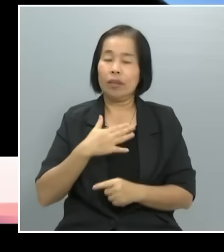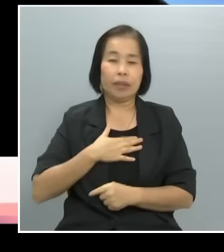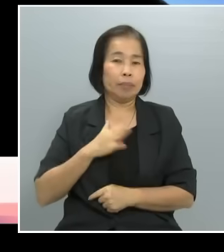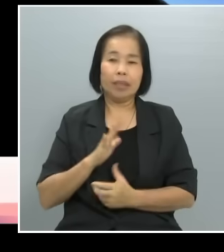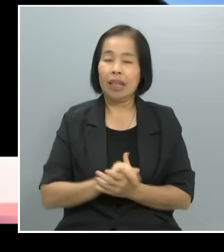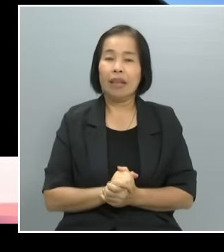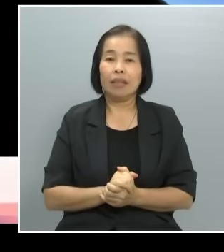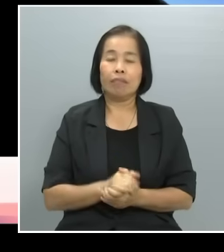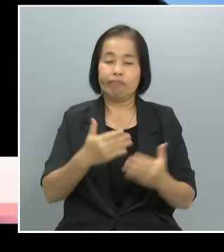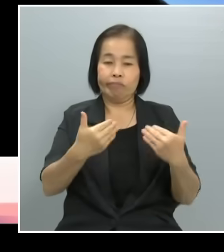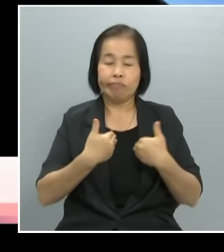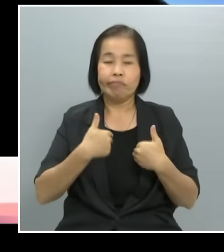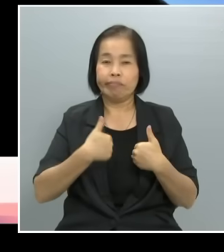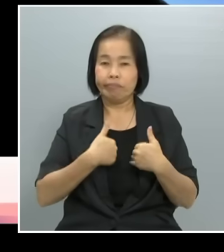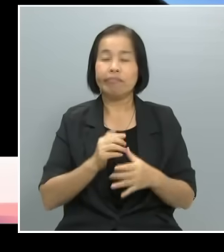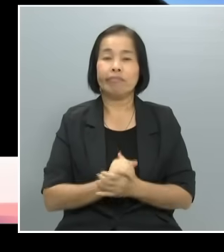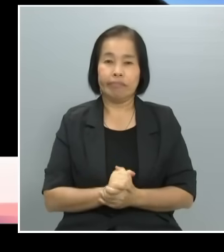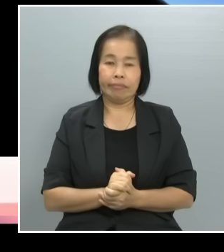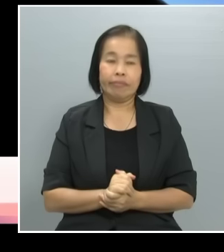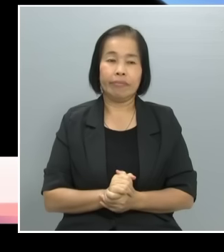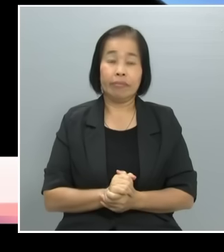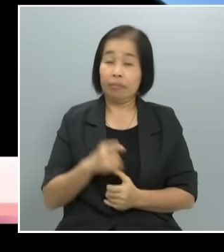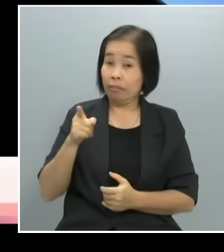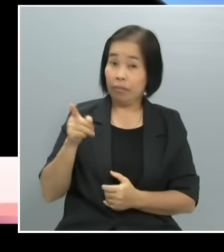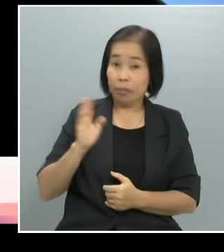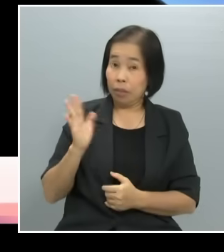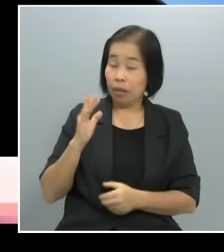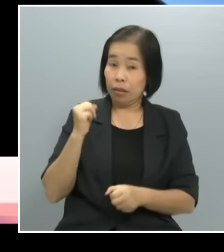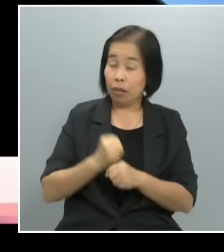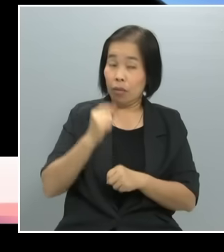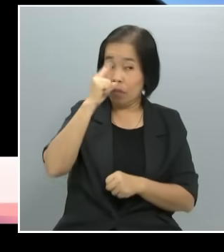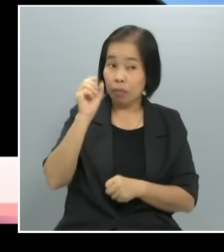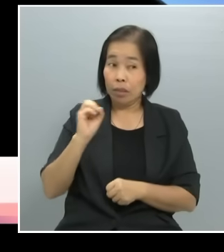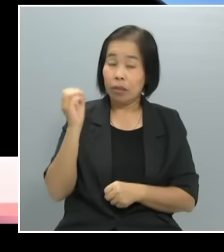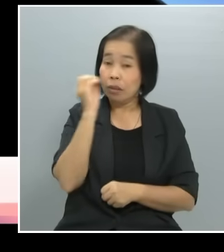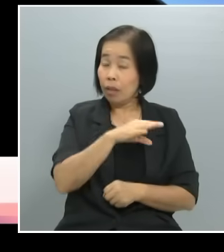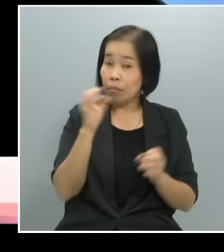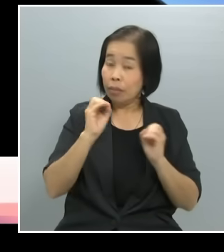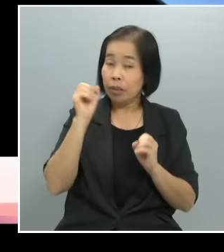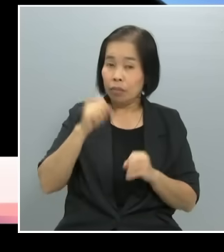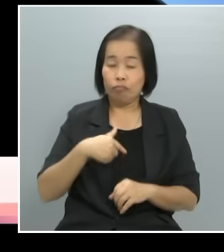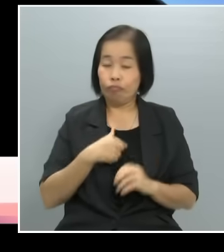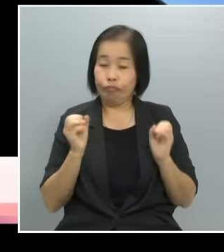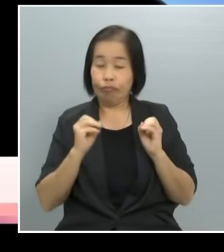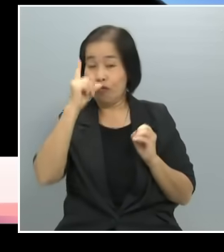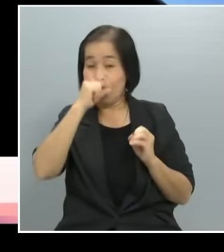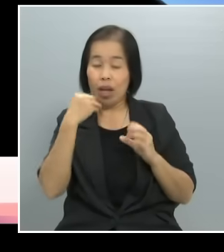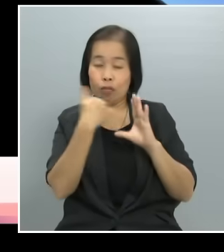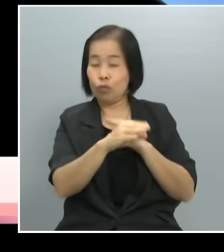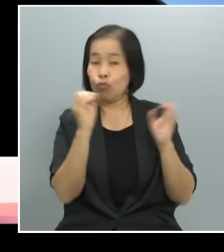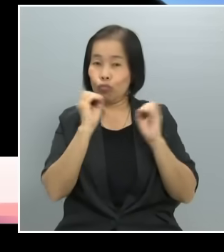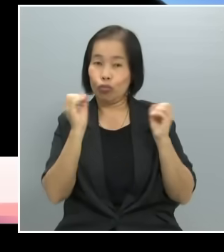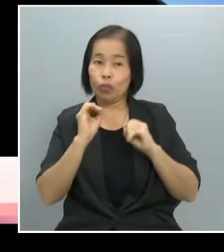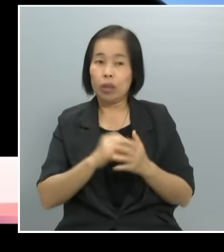ขากล่าวหาพี่ แล้วรูปฟิลิปลามมิเชลบัลลักเนี่ยคือพี่เล็กก็ไม่เคยส่งให้ลูกค้า ไม่ค่ะพี่ไม่รู้ว่าลูกค้าคน